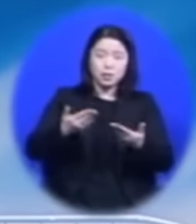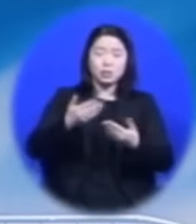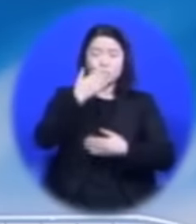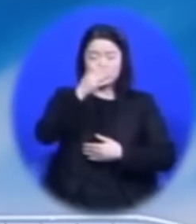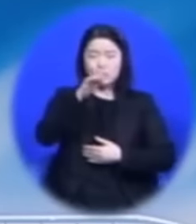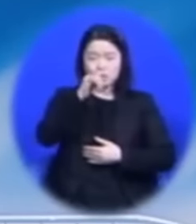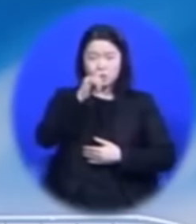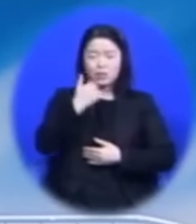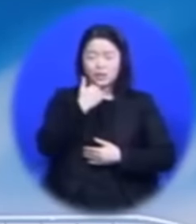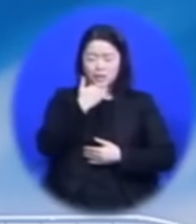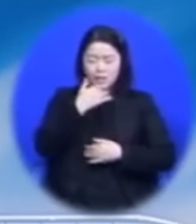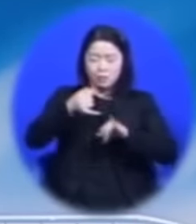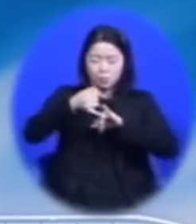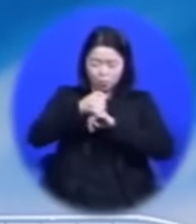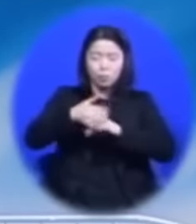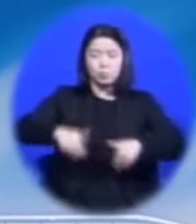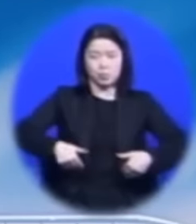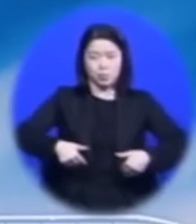기다림이 반드시 필요합니다.